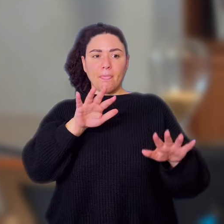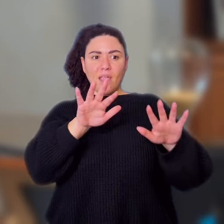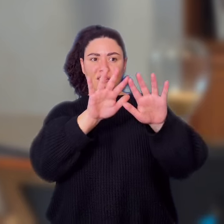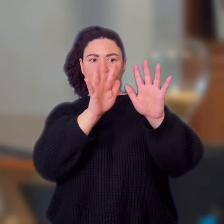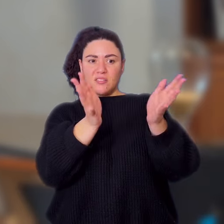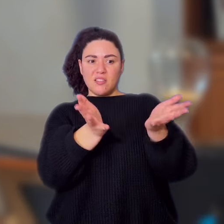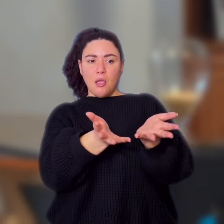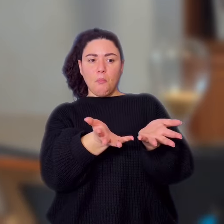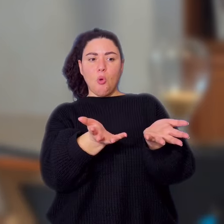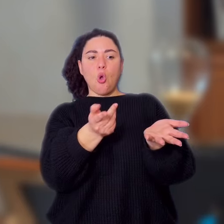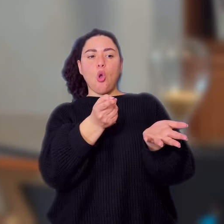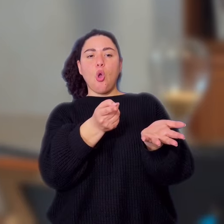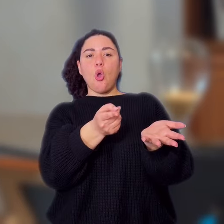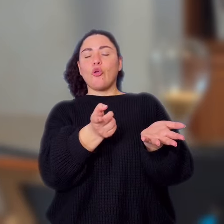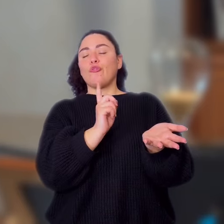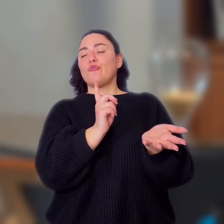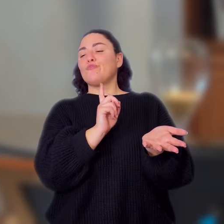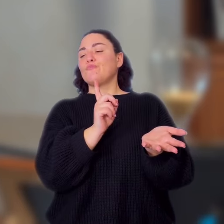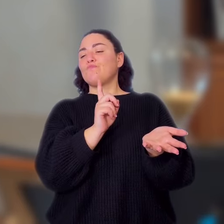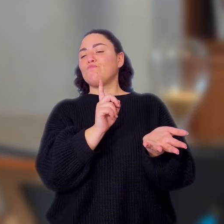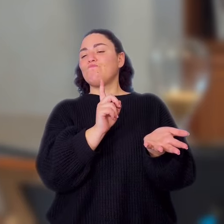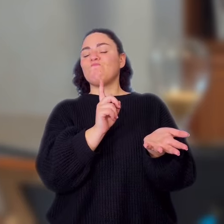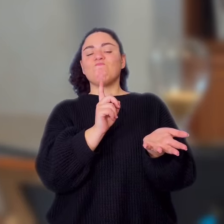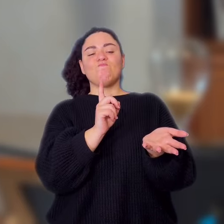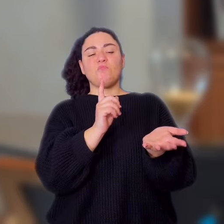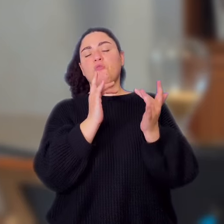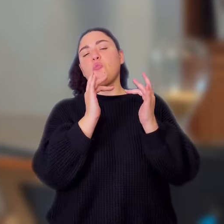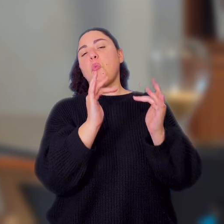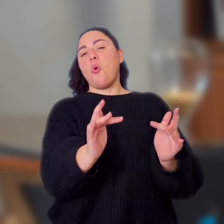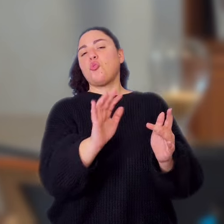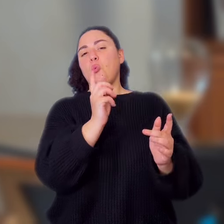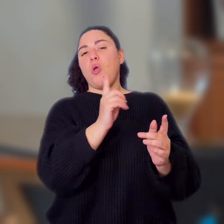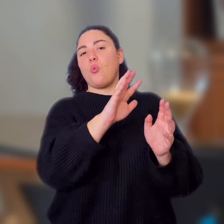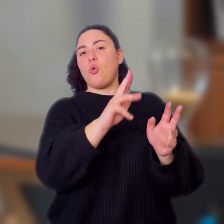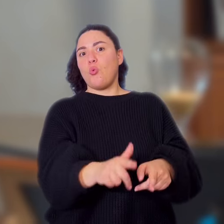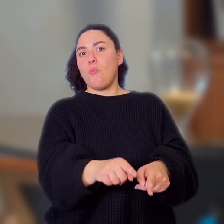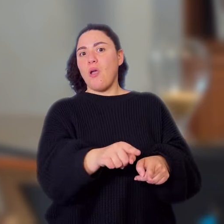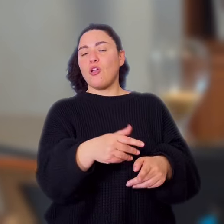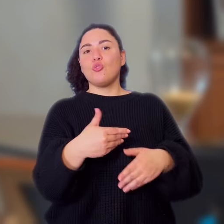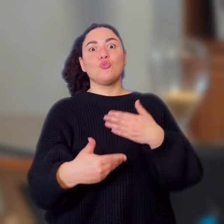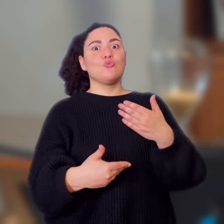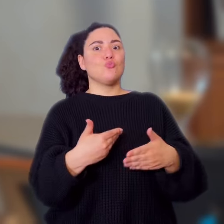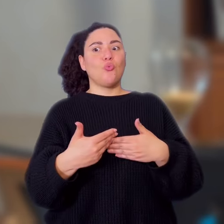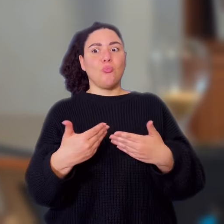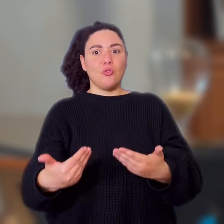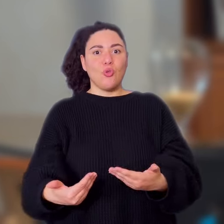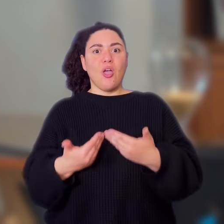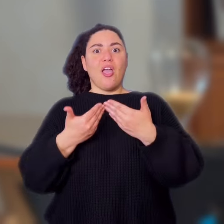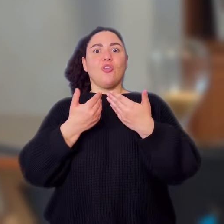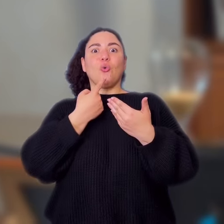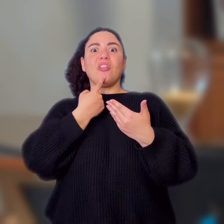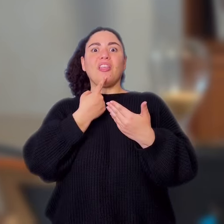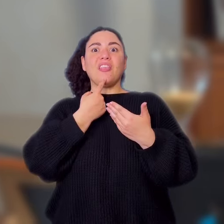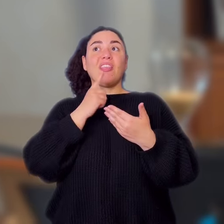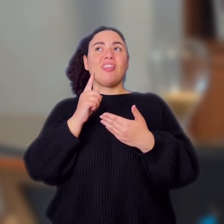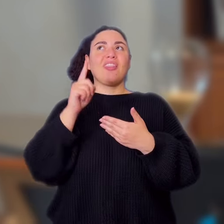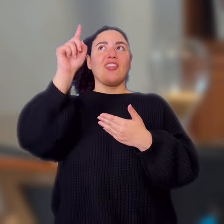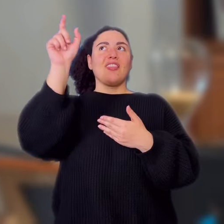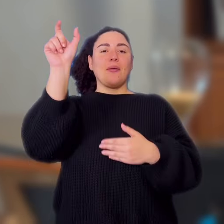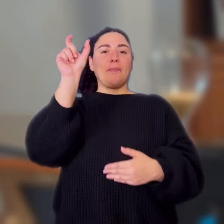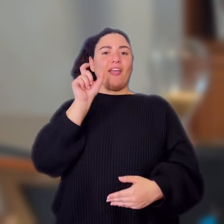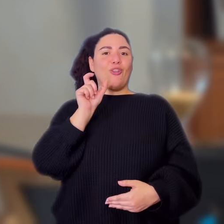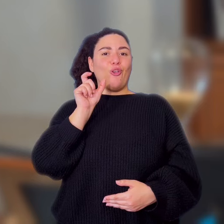Sepolcro semplicemente vuoto come trafugamento ci viene in soccorso in realtà la